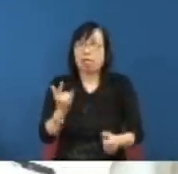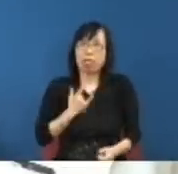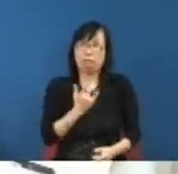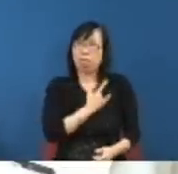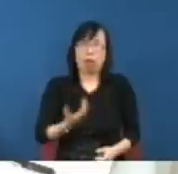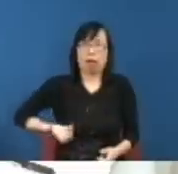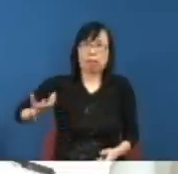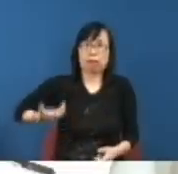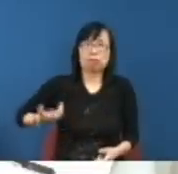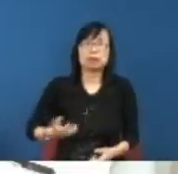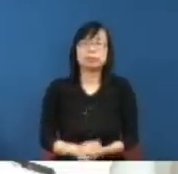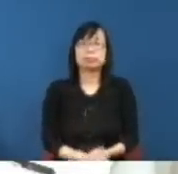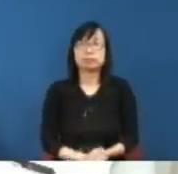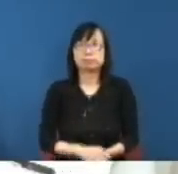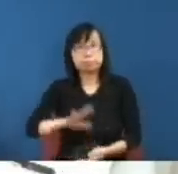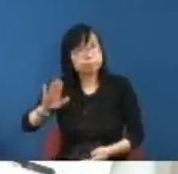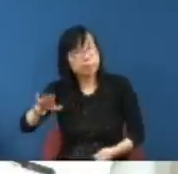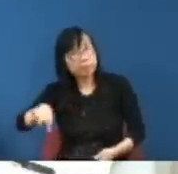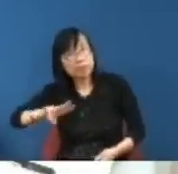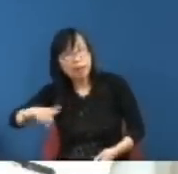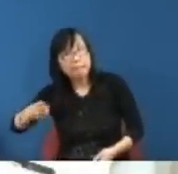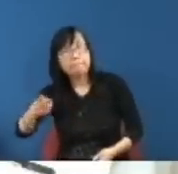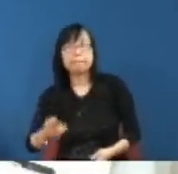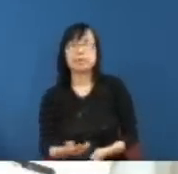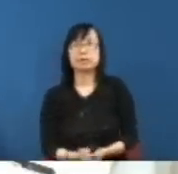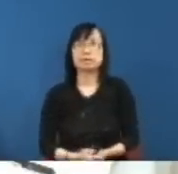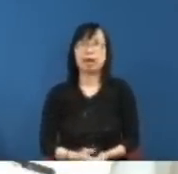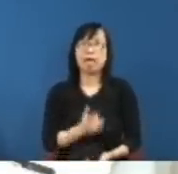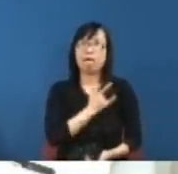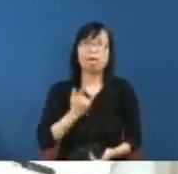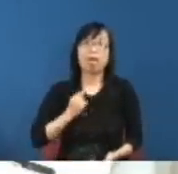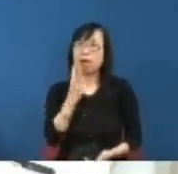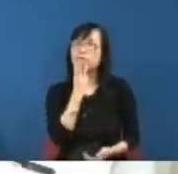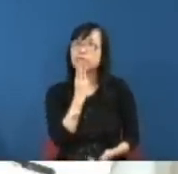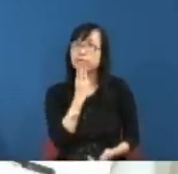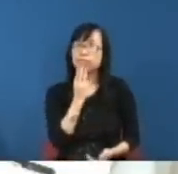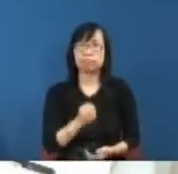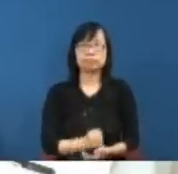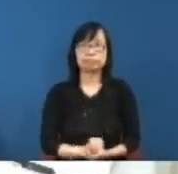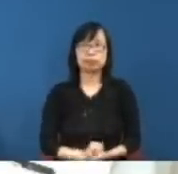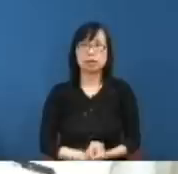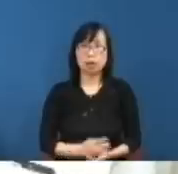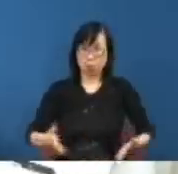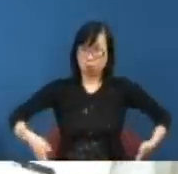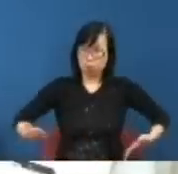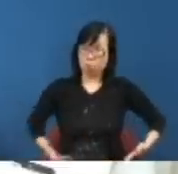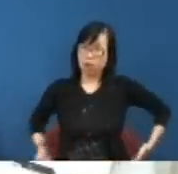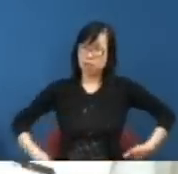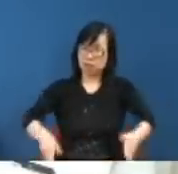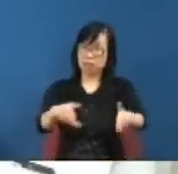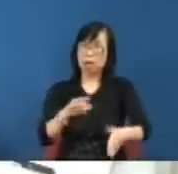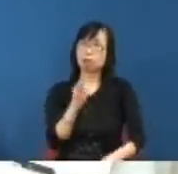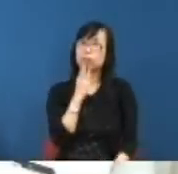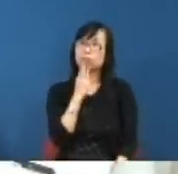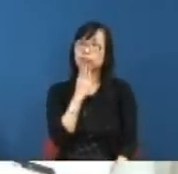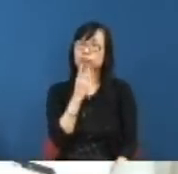咪啊？而家就慢慢變咗，即係局部咁樣慢慢變咗肺癌。而家包括就係話 連華爾街本身都出現肺癌的時